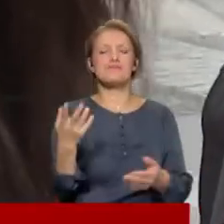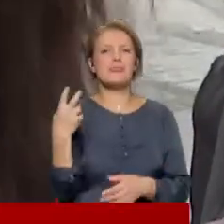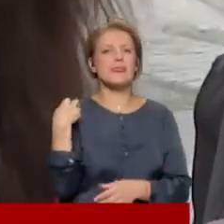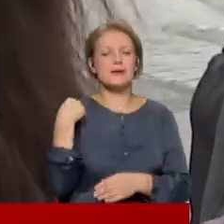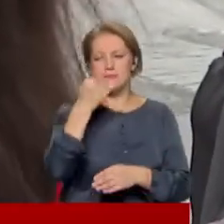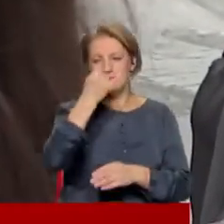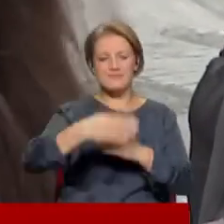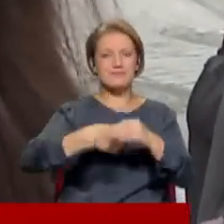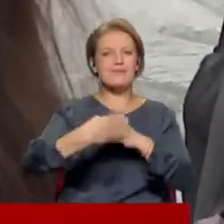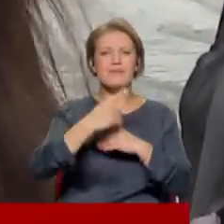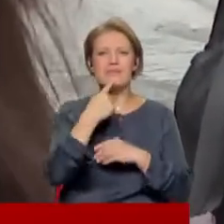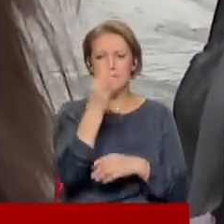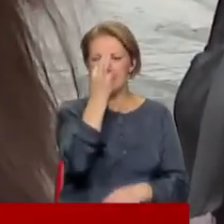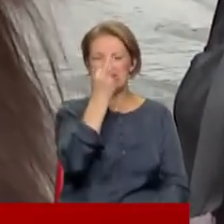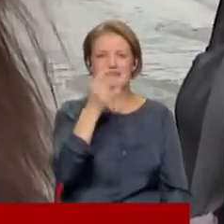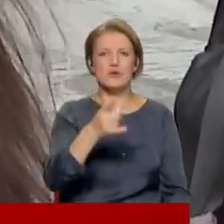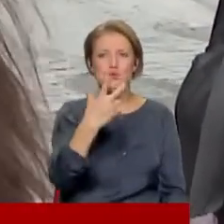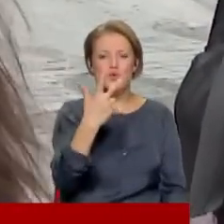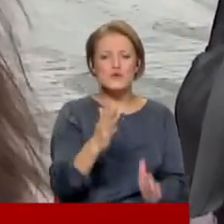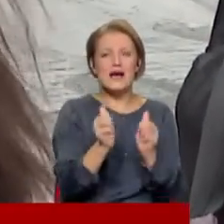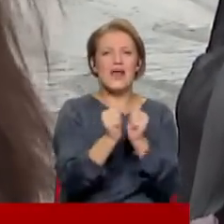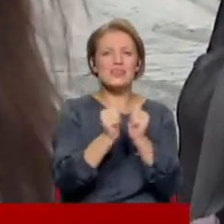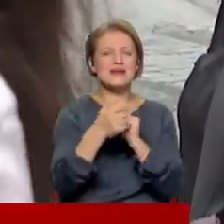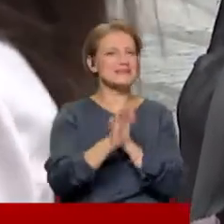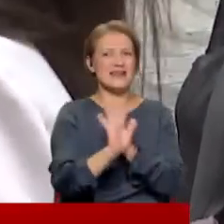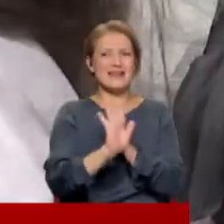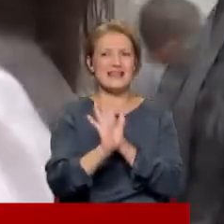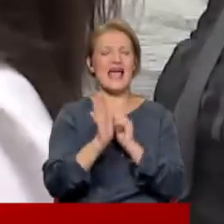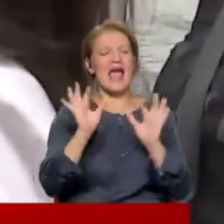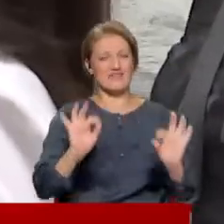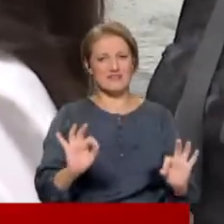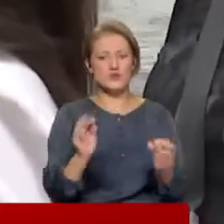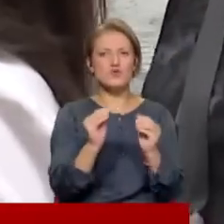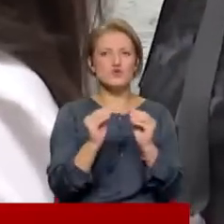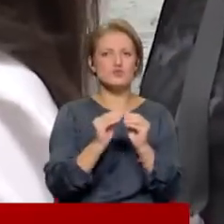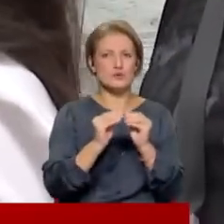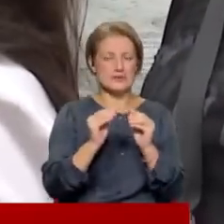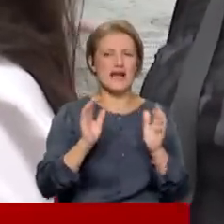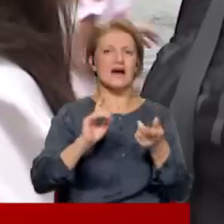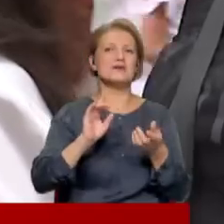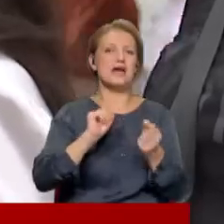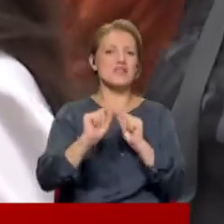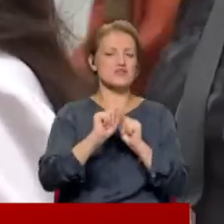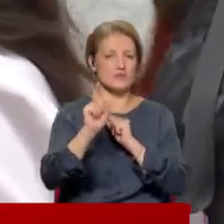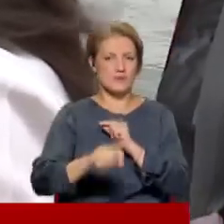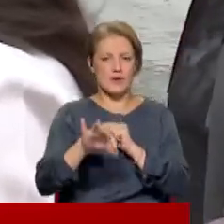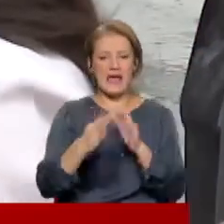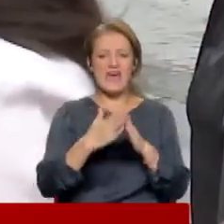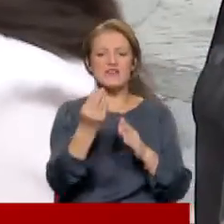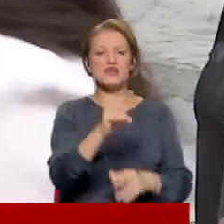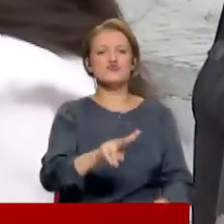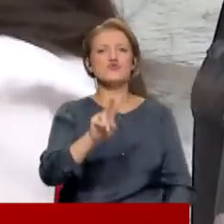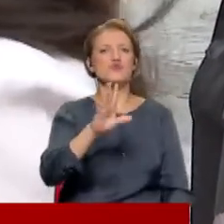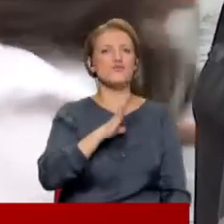kağıdı dediğiniz hani basit bir şeydir ya, onun bile 3 katlısı tek katlısı. Artık evet. Yumurtadan kısıldığına göre evinde şimdi 2 çocuğu